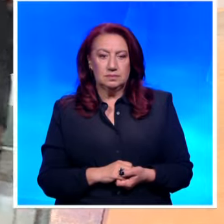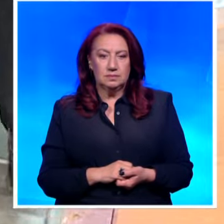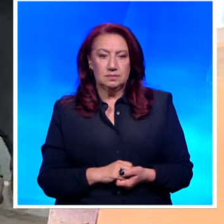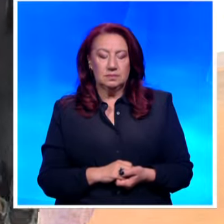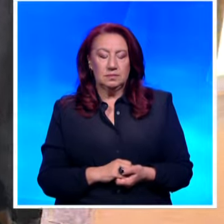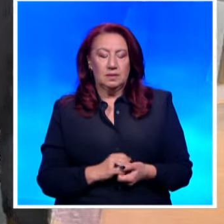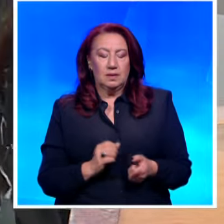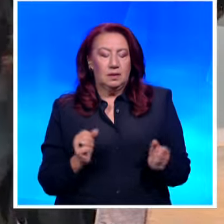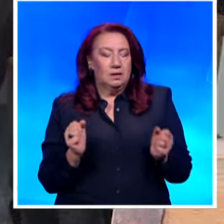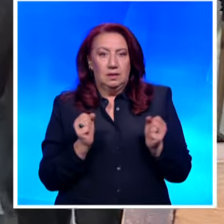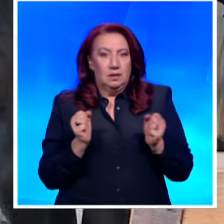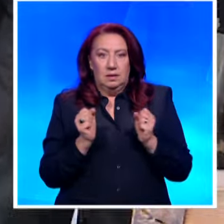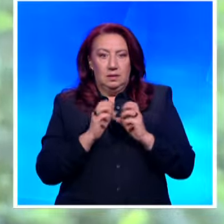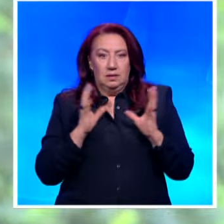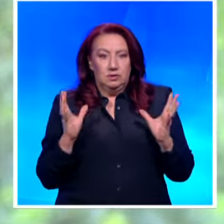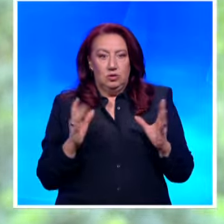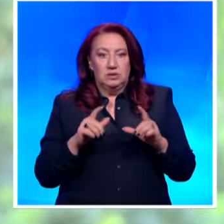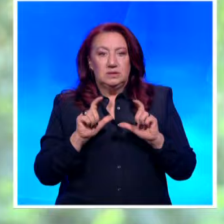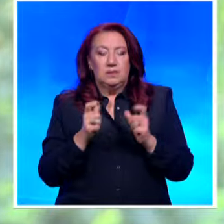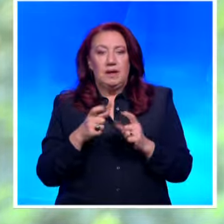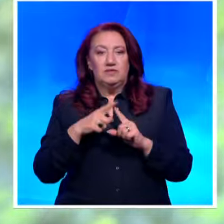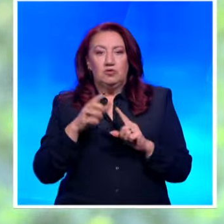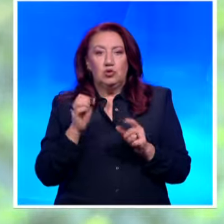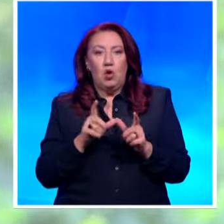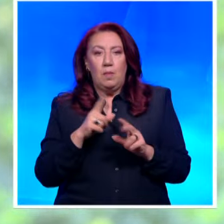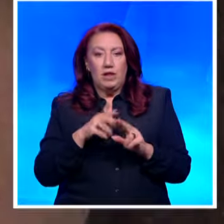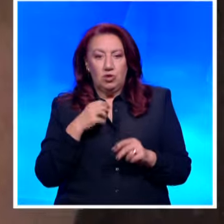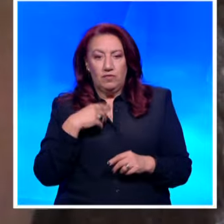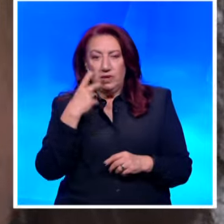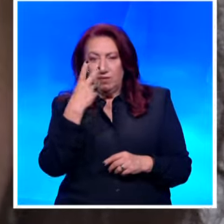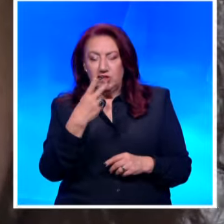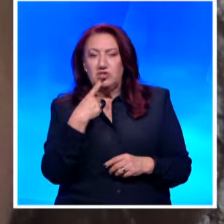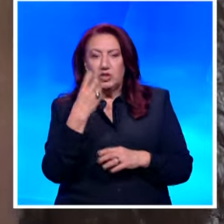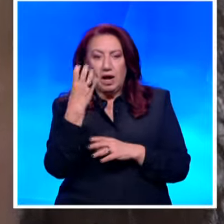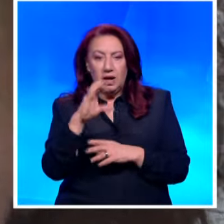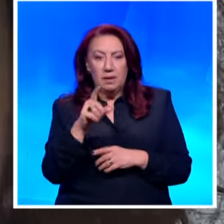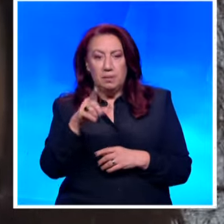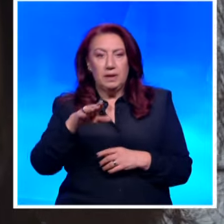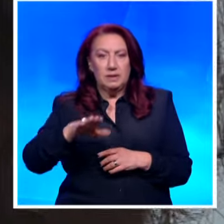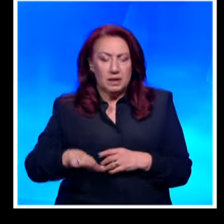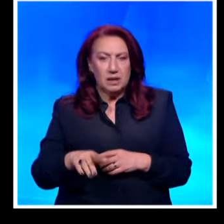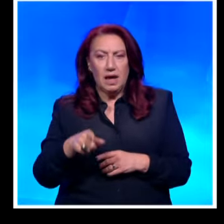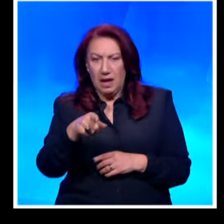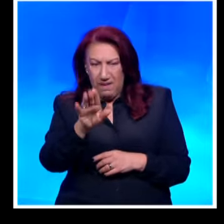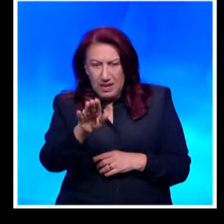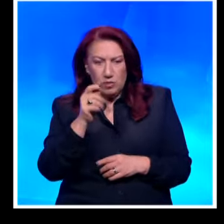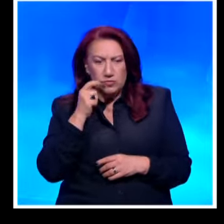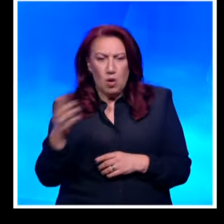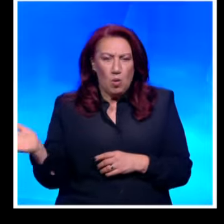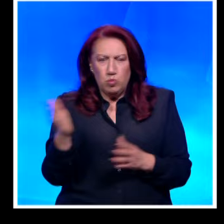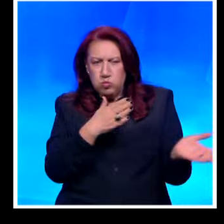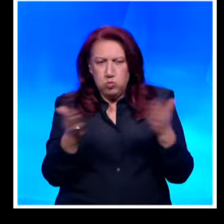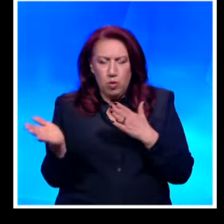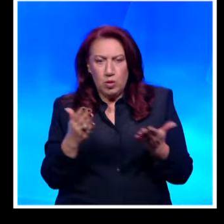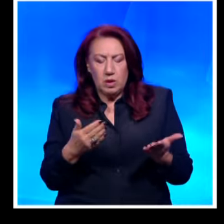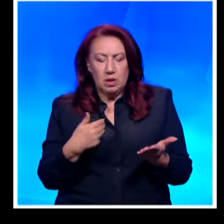Стрес и шок за семейство Томонови, след като в социалните мрежи виждат клипове как детето им е малтретирано от възпитателка в детската градина. Изкарах една безсънна